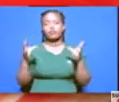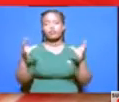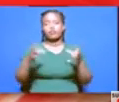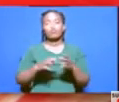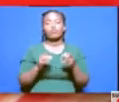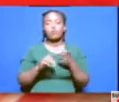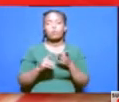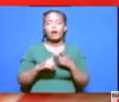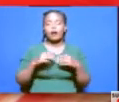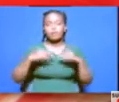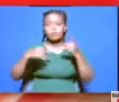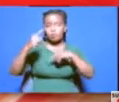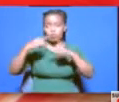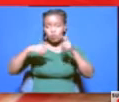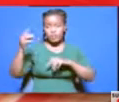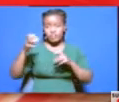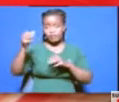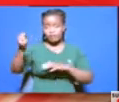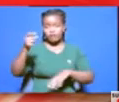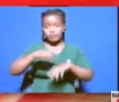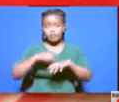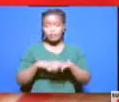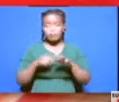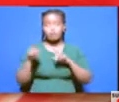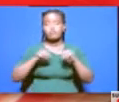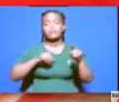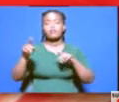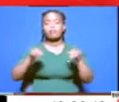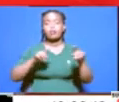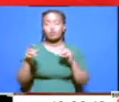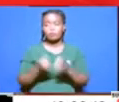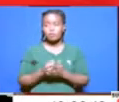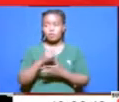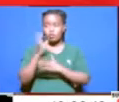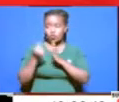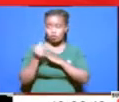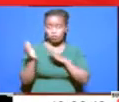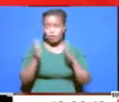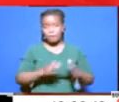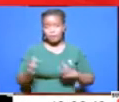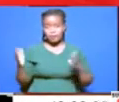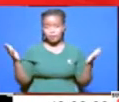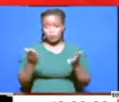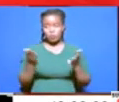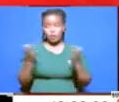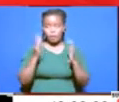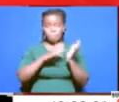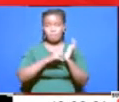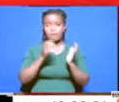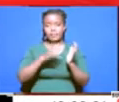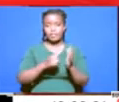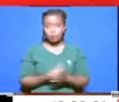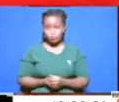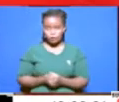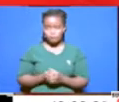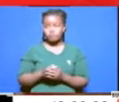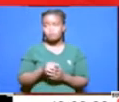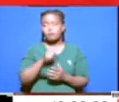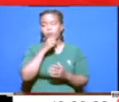kwenye mkondo wa tano wa msururu wa Safaricom kwa chipukizi ulioandaliwa katika uwanja wa gofu wa Machakos. Muthomi mwenye umri wa